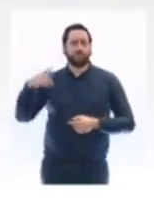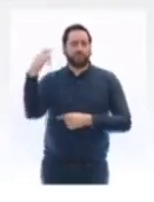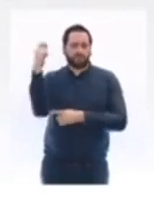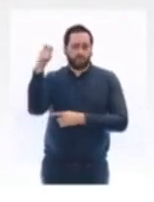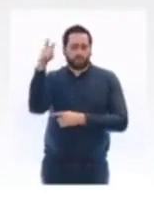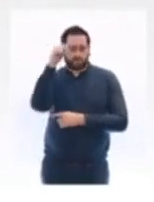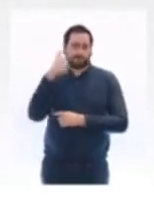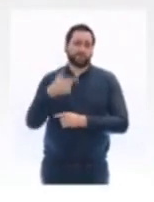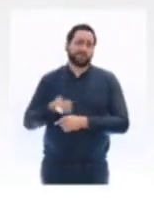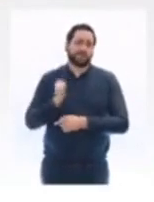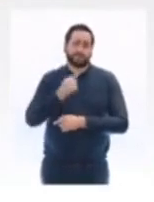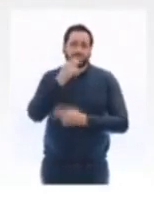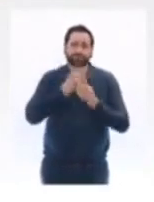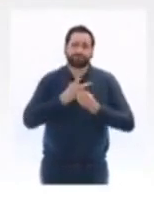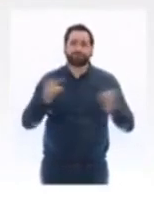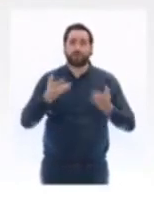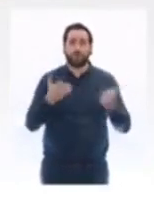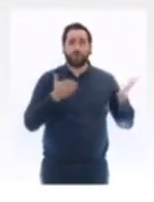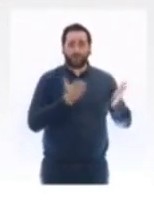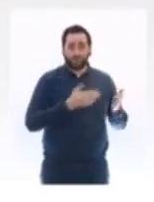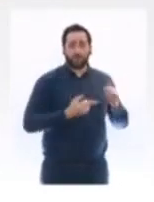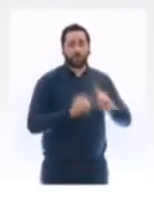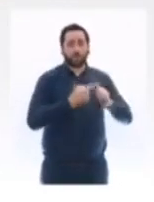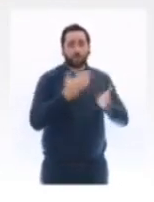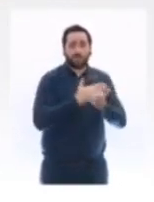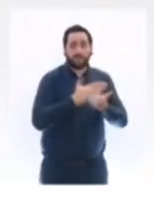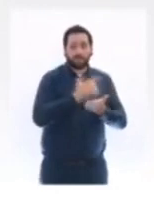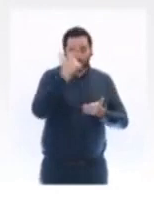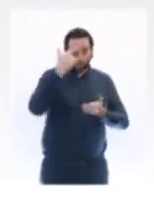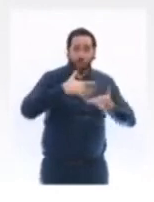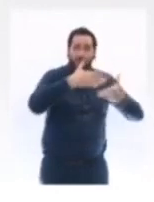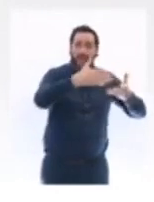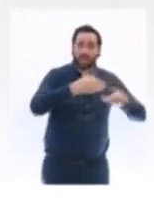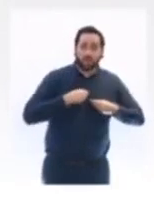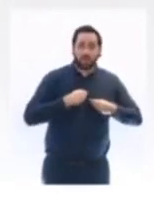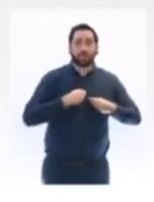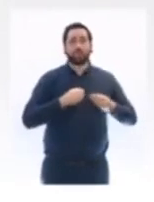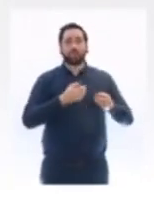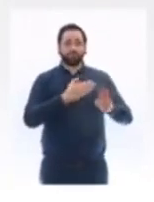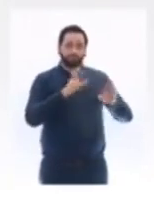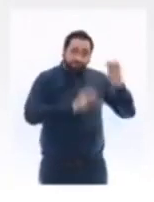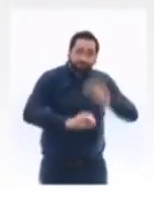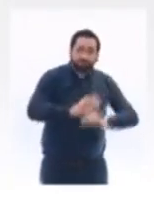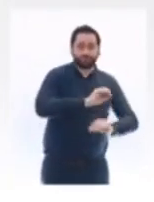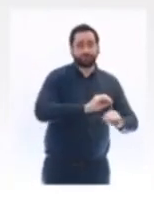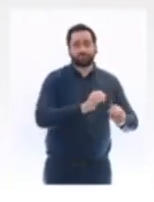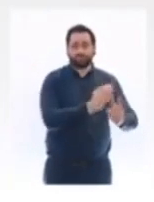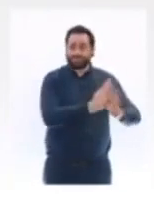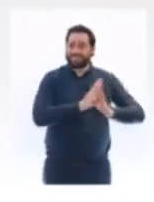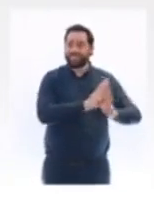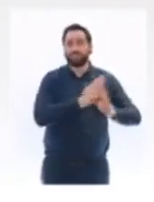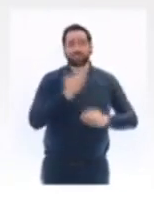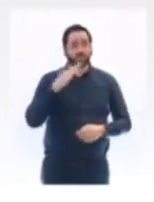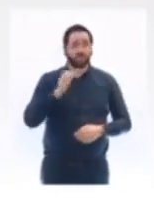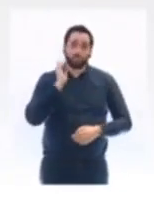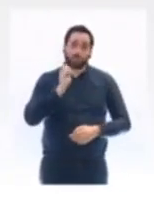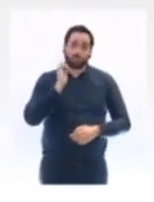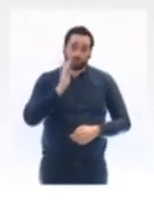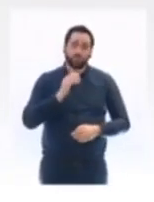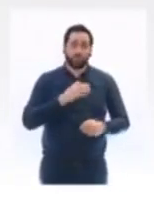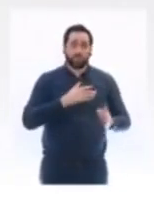hospitalier public et privé. Cela ne se fait pas de façon automatique et c'est un effort du quotidien pour l'ensemble des équipes des